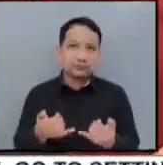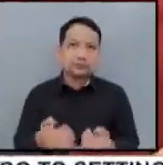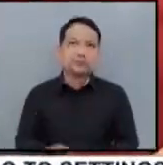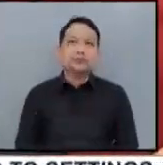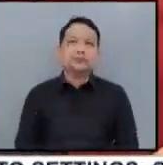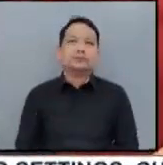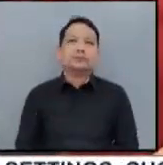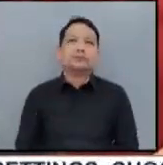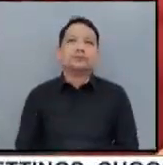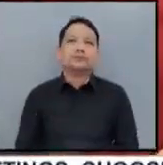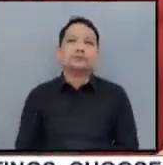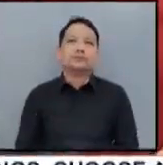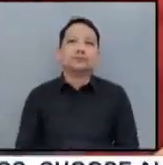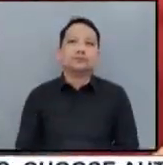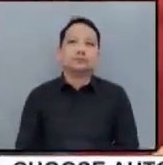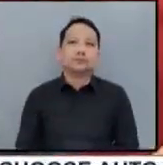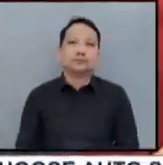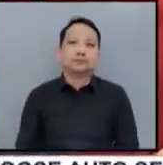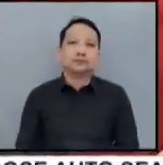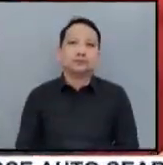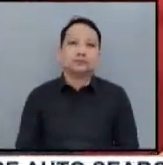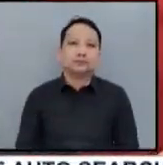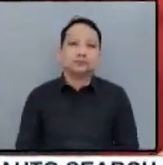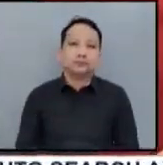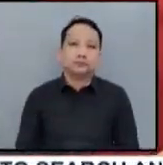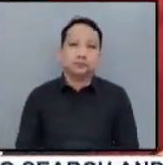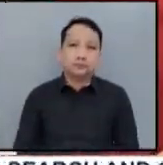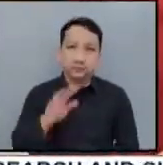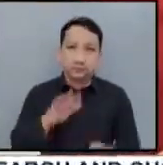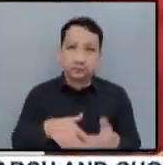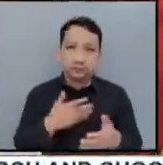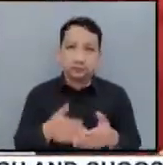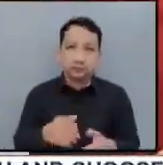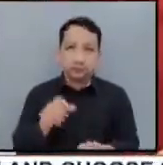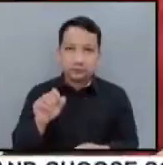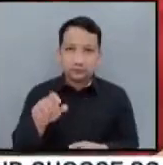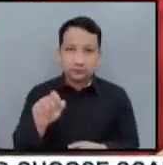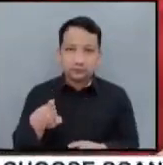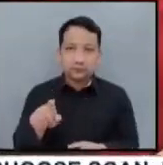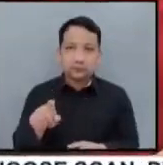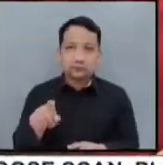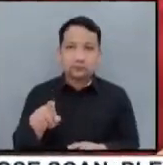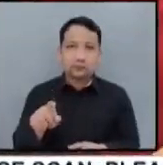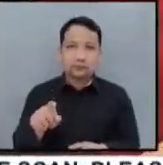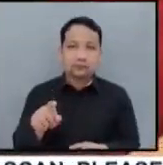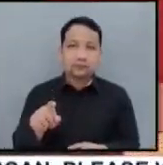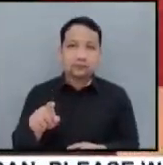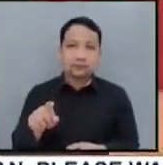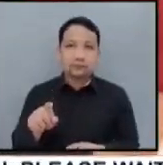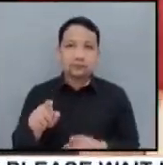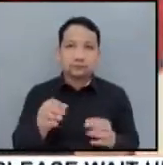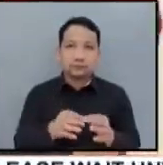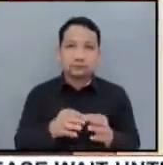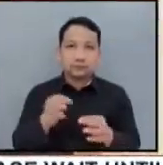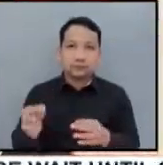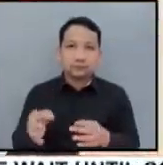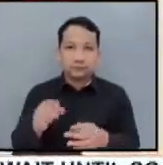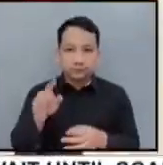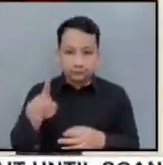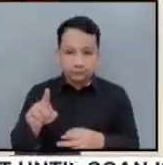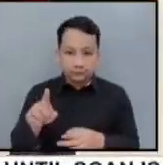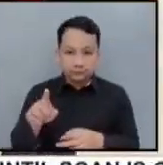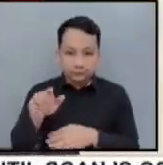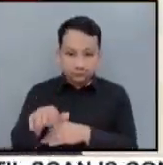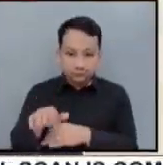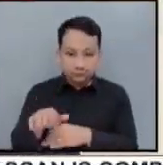ngayon, it was scheduled for 11 o'clock. Then it was moved to 1 p.m. And then